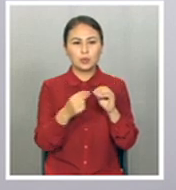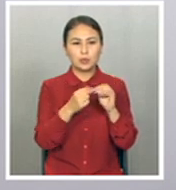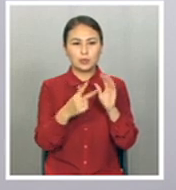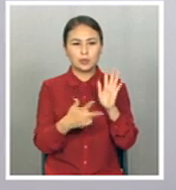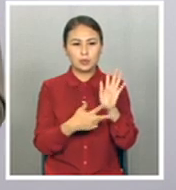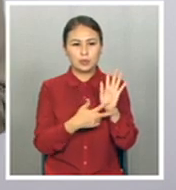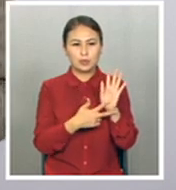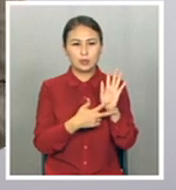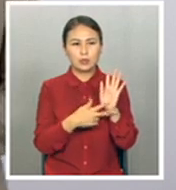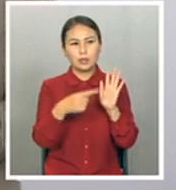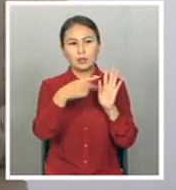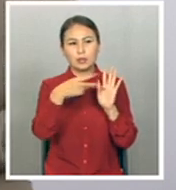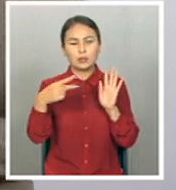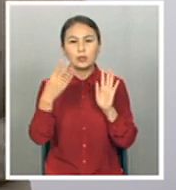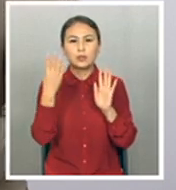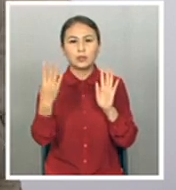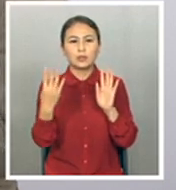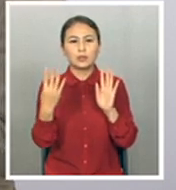бөліндісі 4-ке тең.